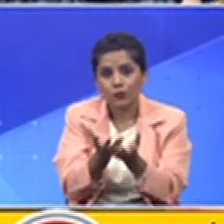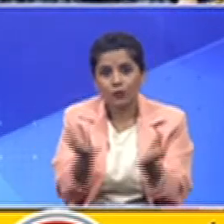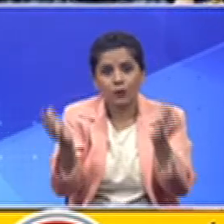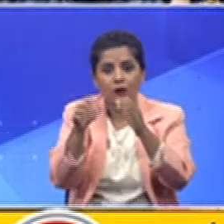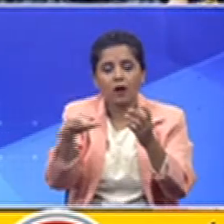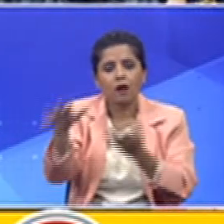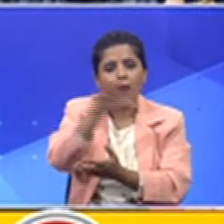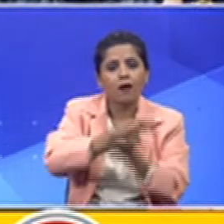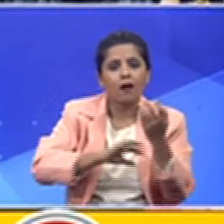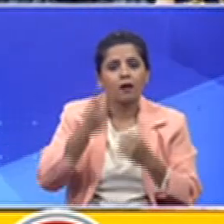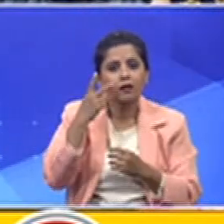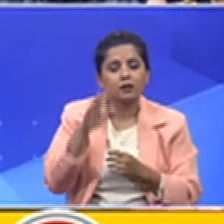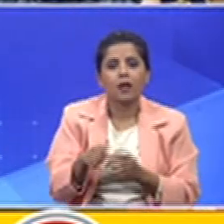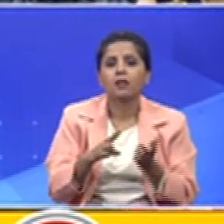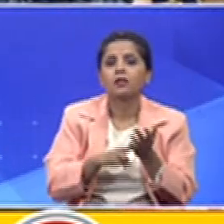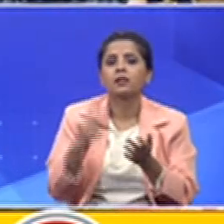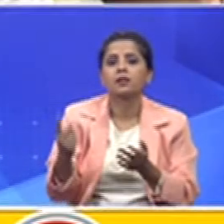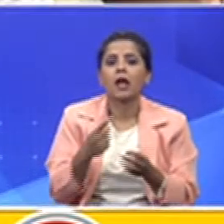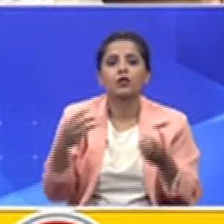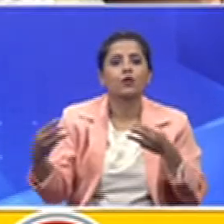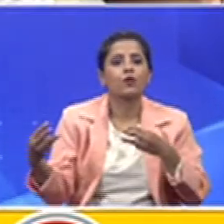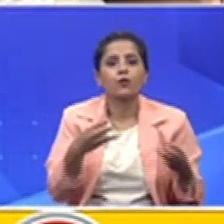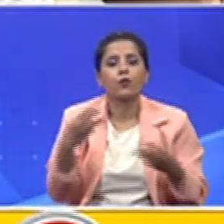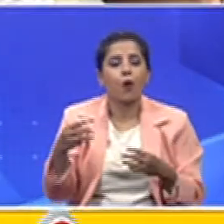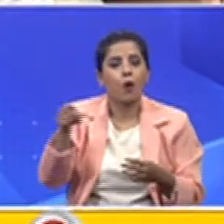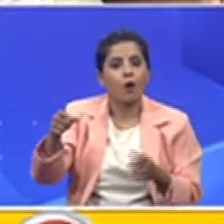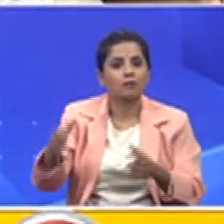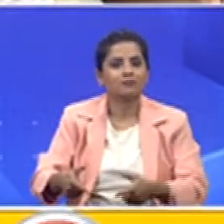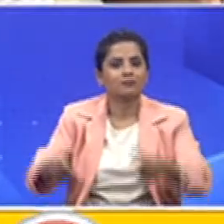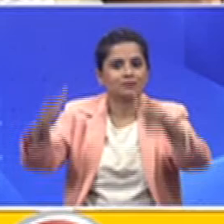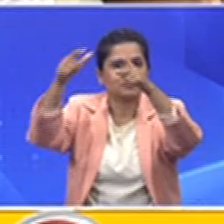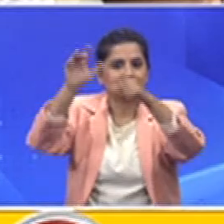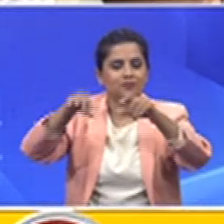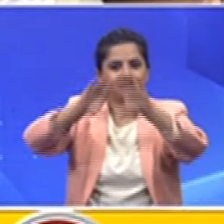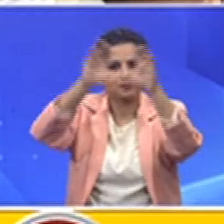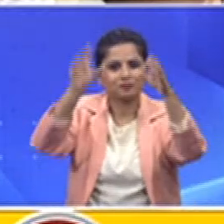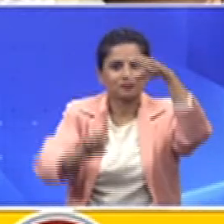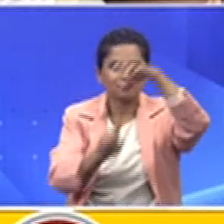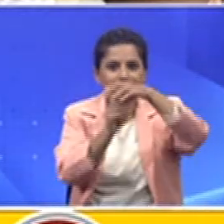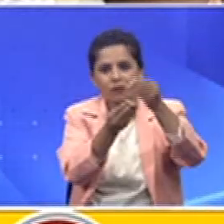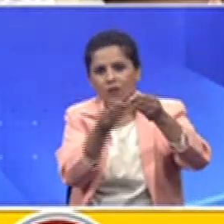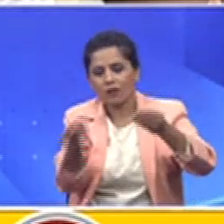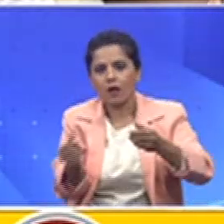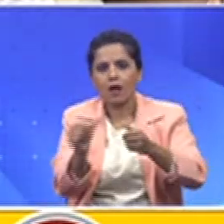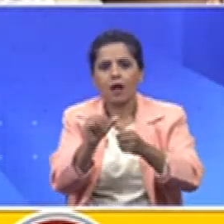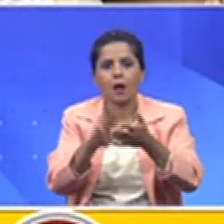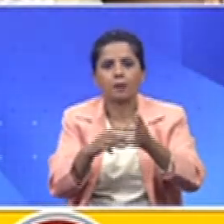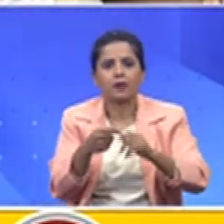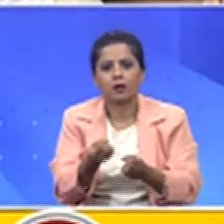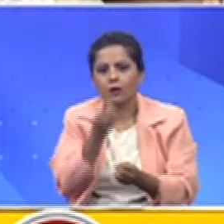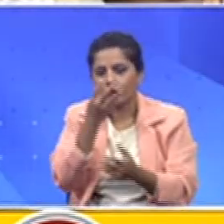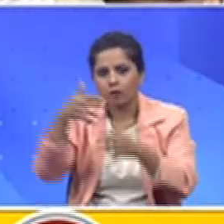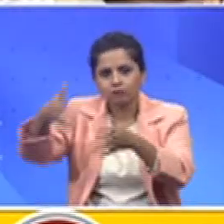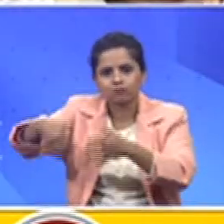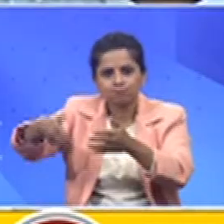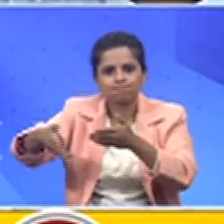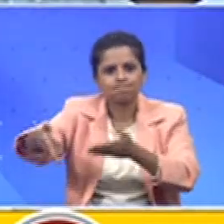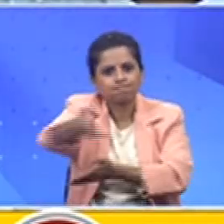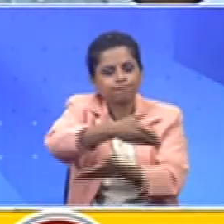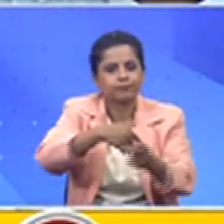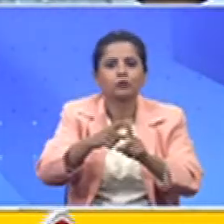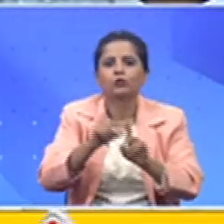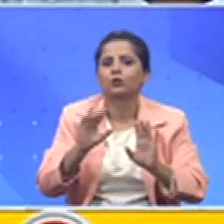मिलाकर फिर नेशनल वॉर मेमोरियल के समीप अमृत वाटिका का निर्माण किया जाएगा। यह अमृत